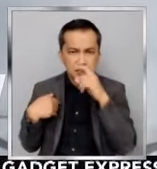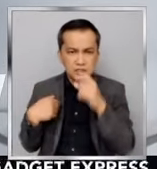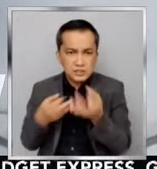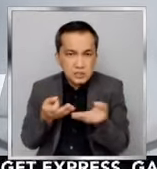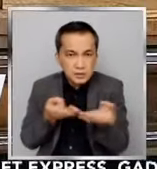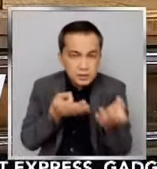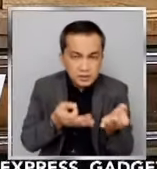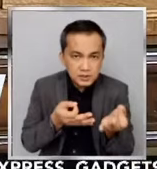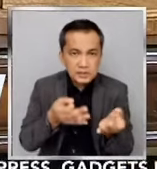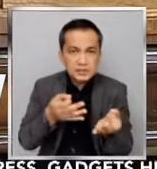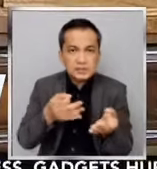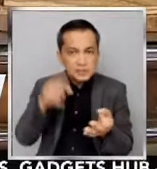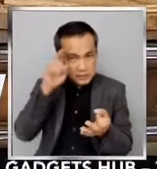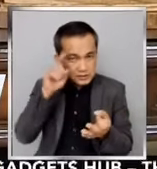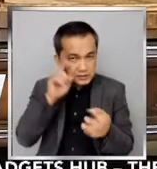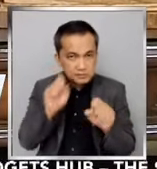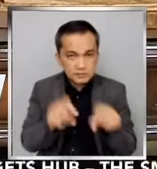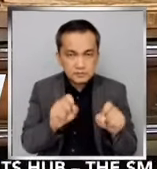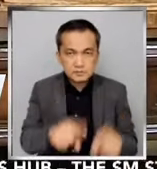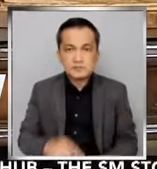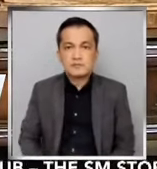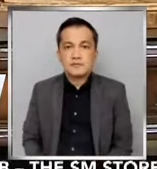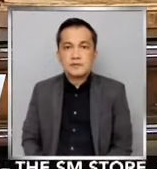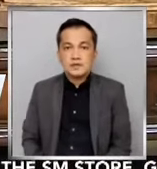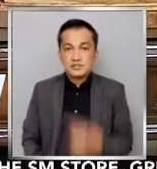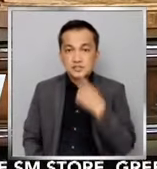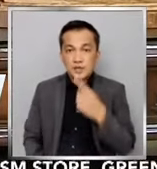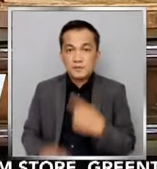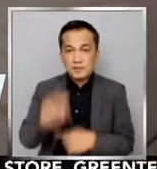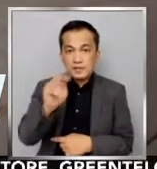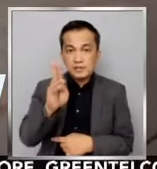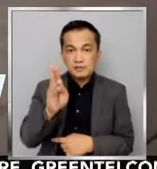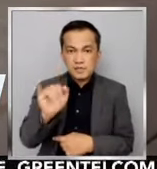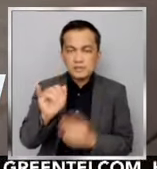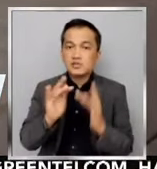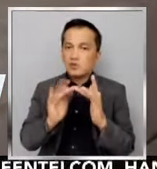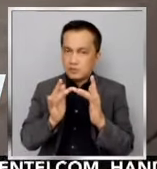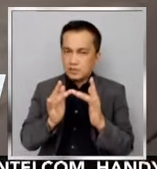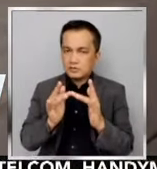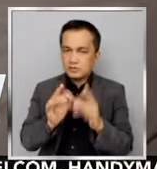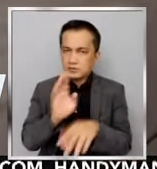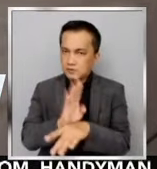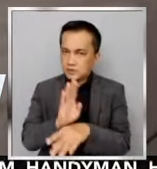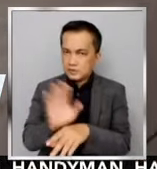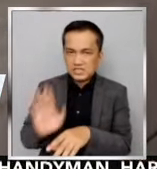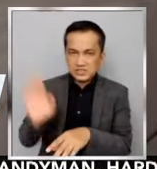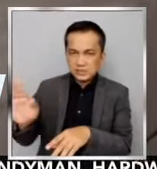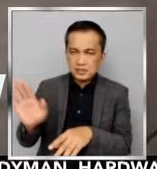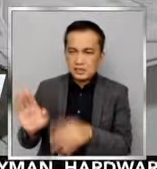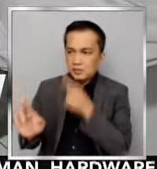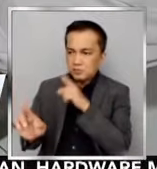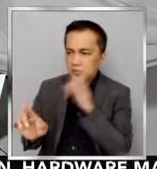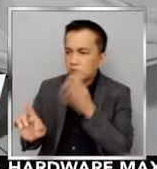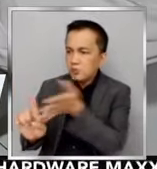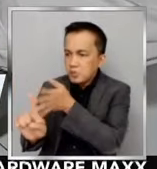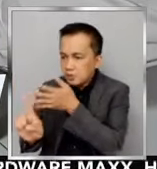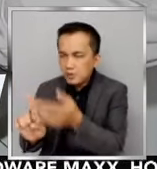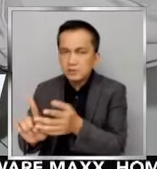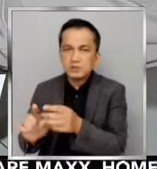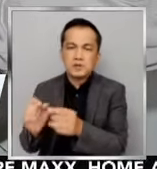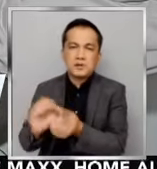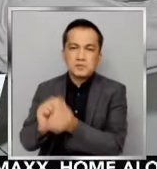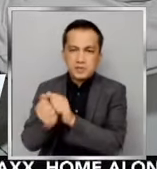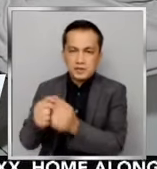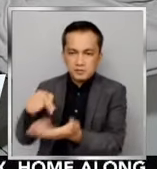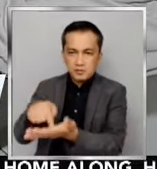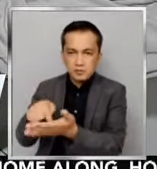sex trafficking. Ayon sa NBI, online ang transaksyon at pinapangako ang pasisikatin ang mga modelo kung sila'y susunod